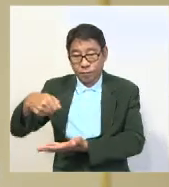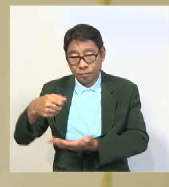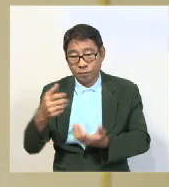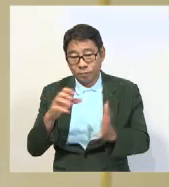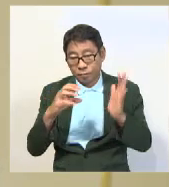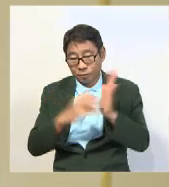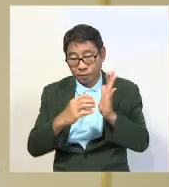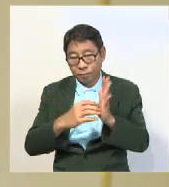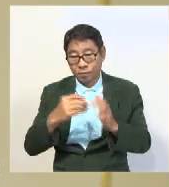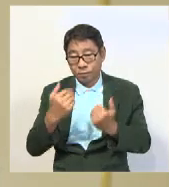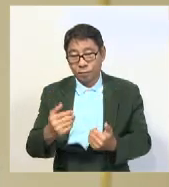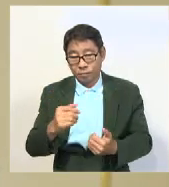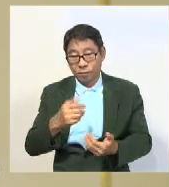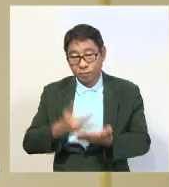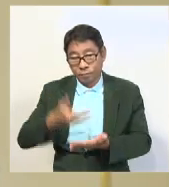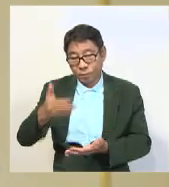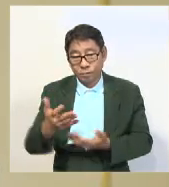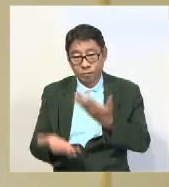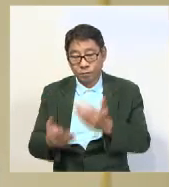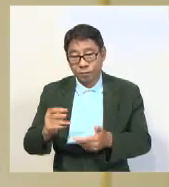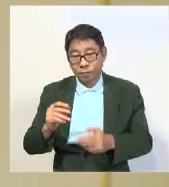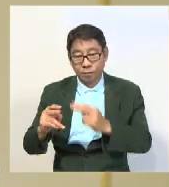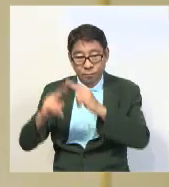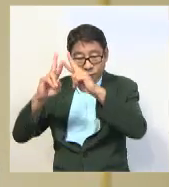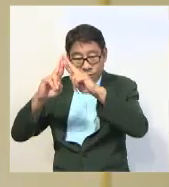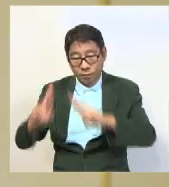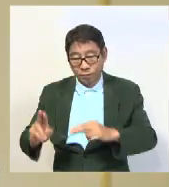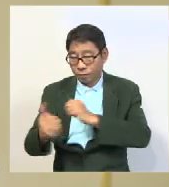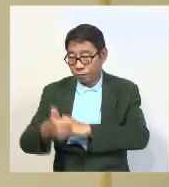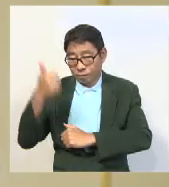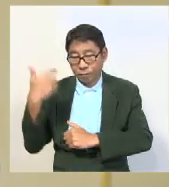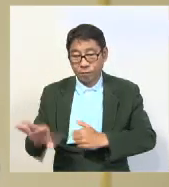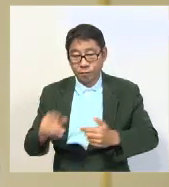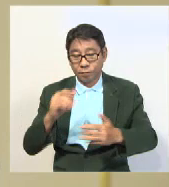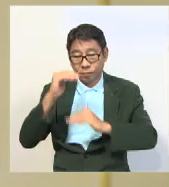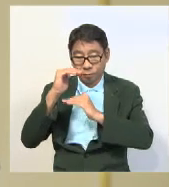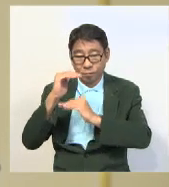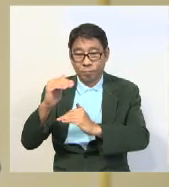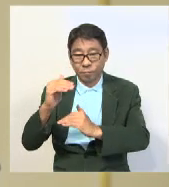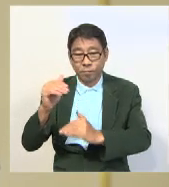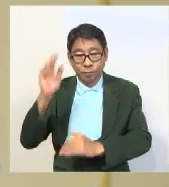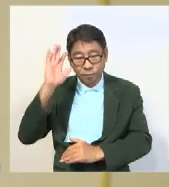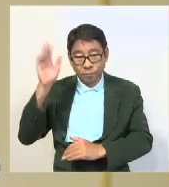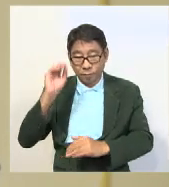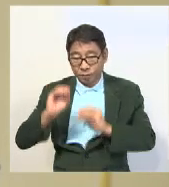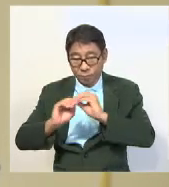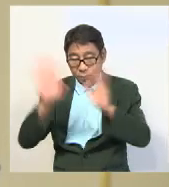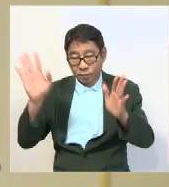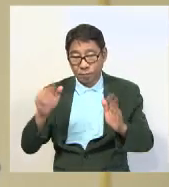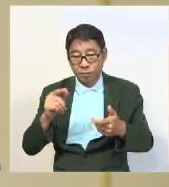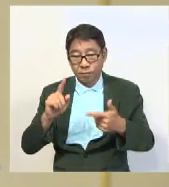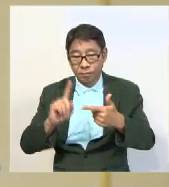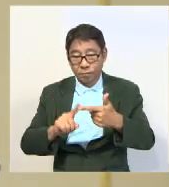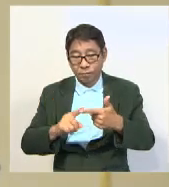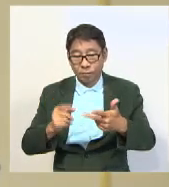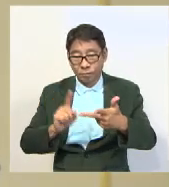ท้องถิ่นเท่านั้นนะครับไปซื้ออะไรอย่างอื่นตามห้างที่ไม่ใช่ไม่ได้นะครับเดี๋ยวเราจะกำหนดประกาศให้ชัดว่าคืออะไรน